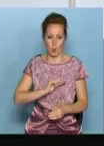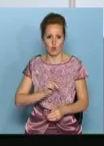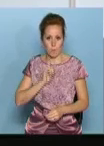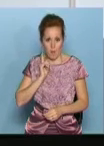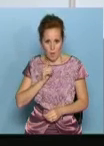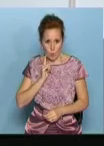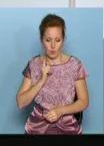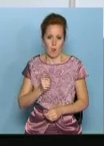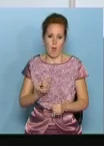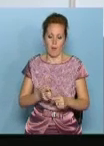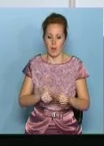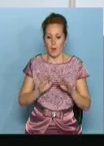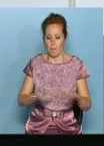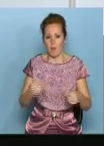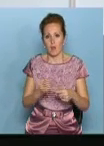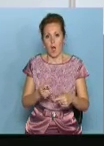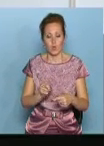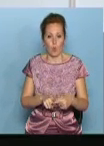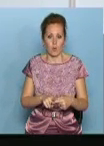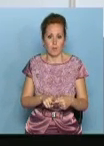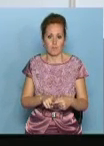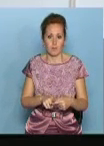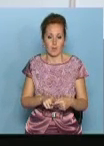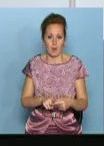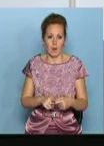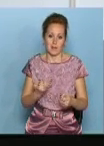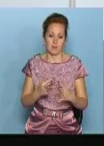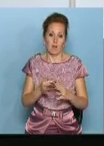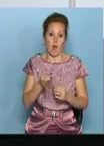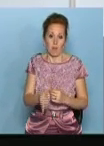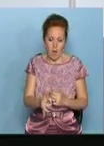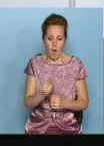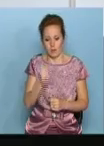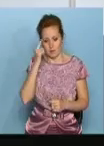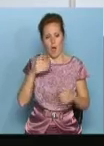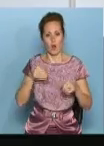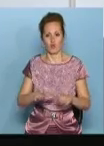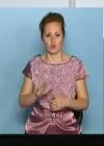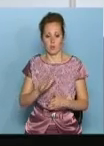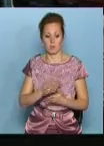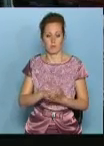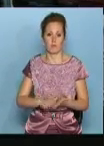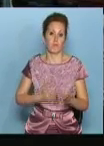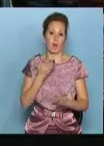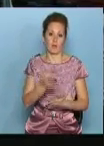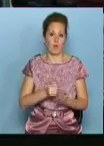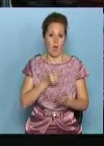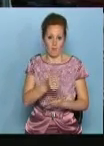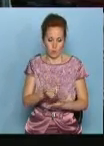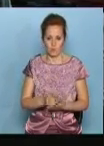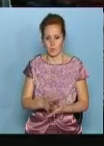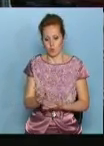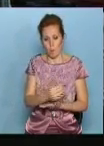предприятий, это ребята, которые, ну, как бы сказать, вообще с села, то есть вот они решили подать заявку, собрали подписи.